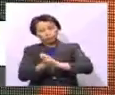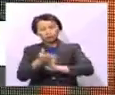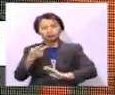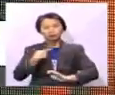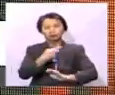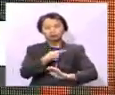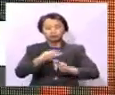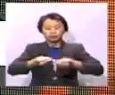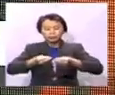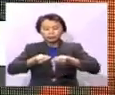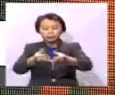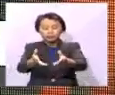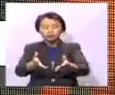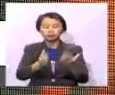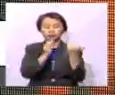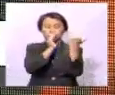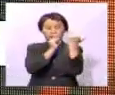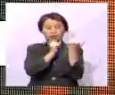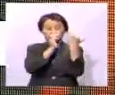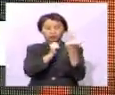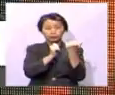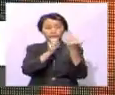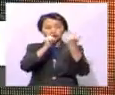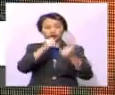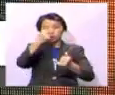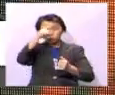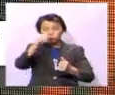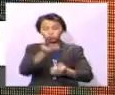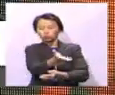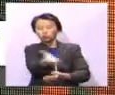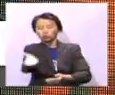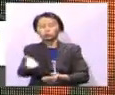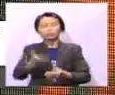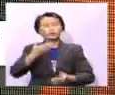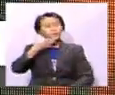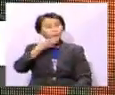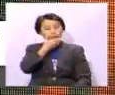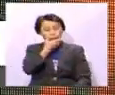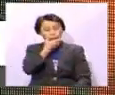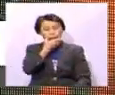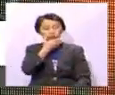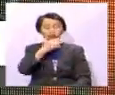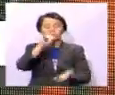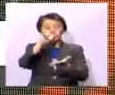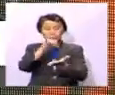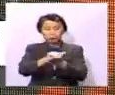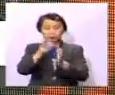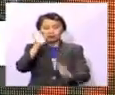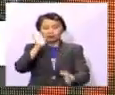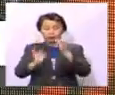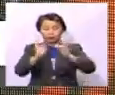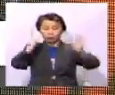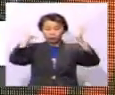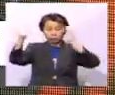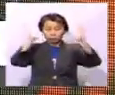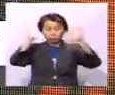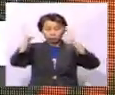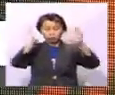memberi harapan, harapan pada orang muda bahawa sekiranya kalau negara kita akan